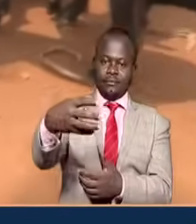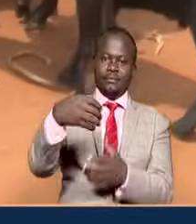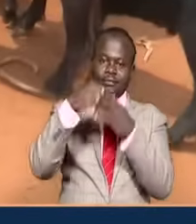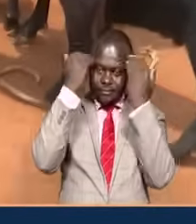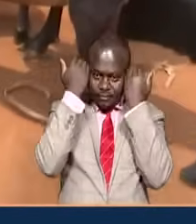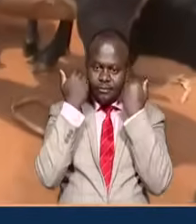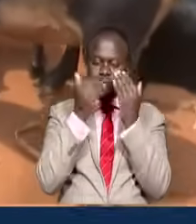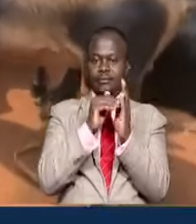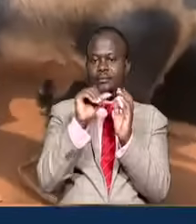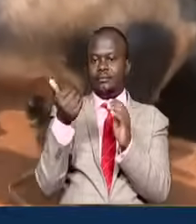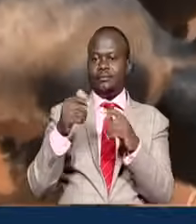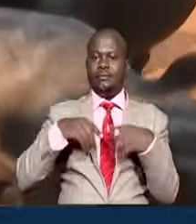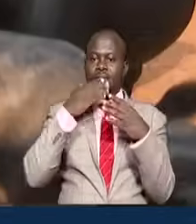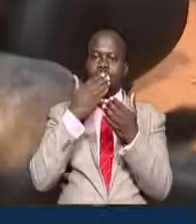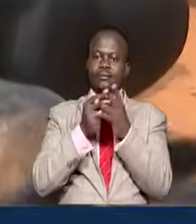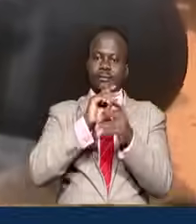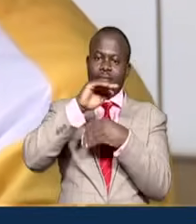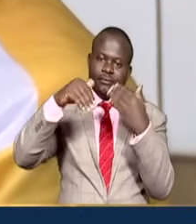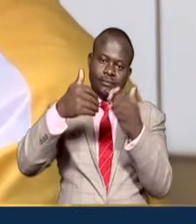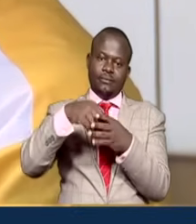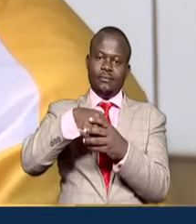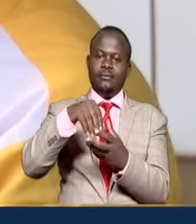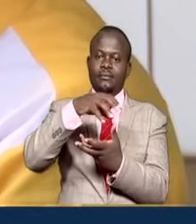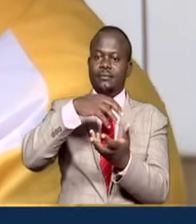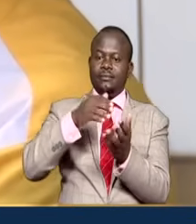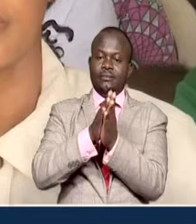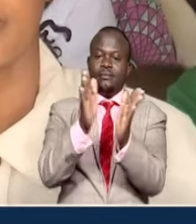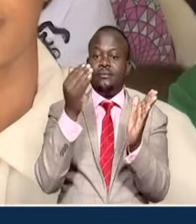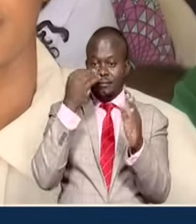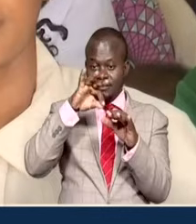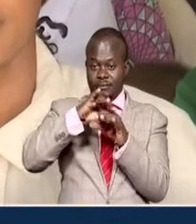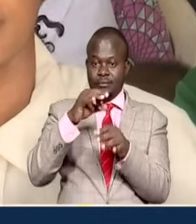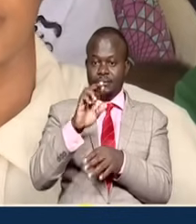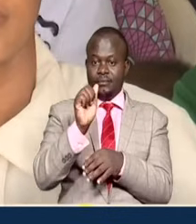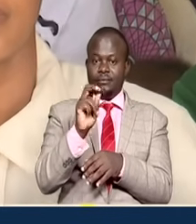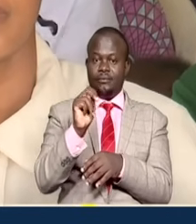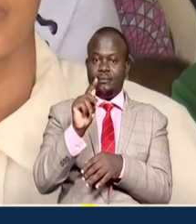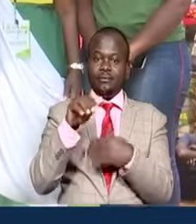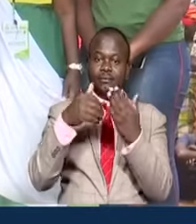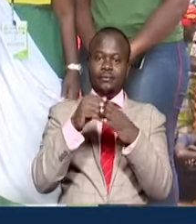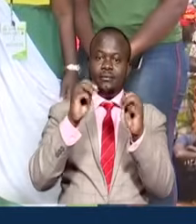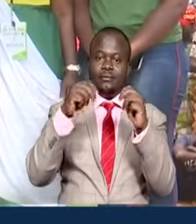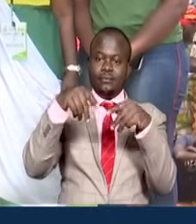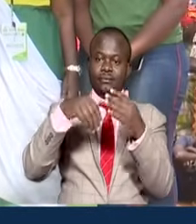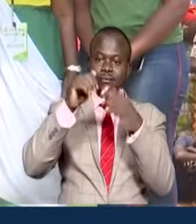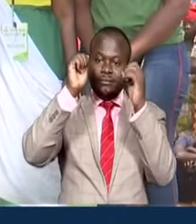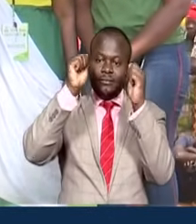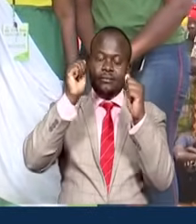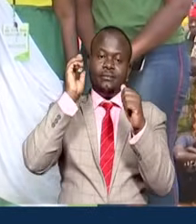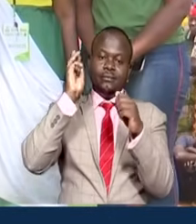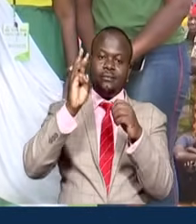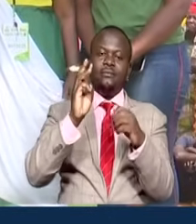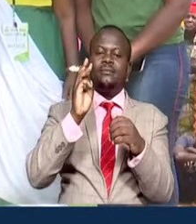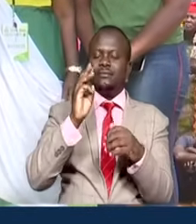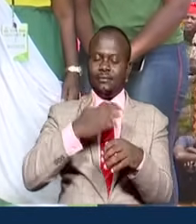ubutabera n'imibereho myiza y'abaturage muri rusange. Bababwiye ko nibatora Frank Habineza n'abakandida depite b'iri shyaka